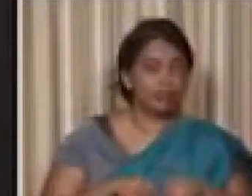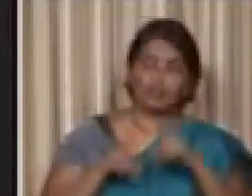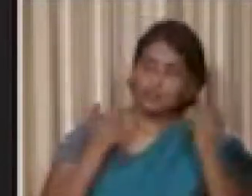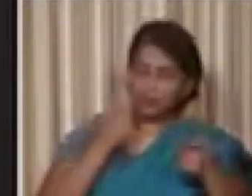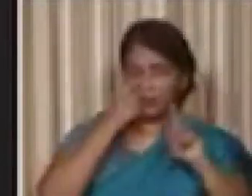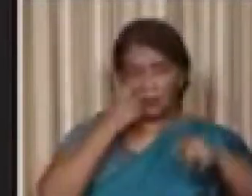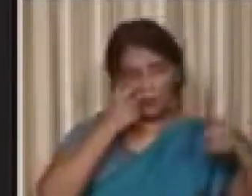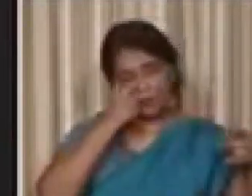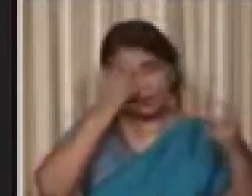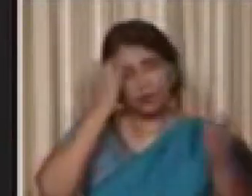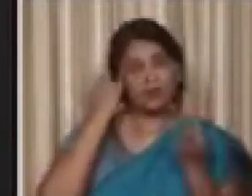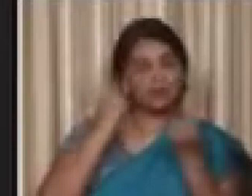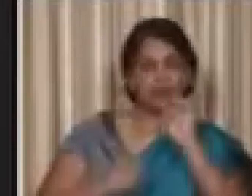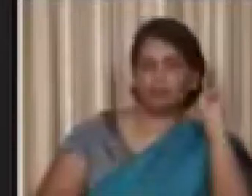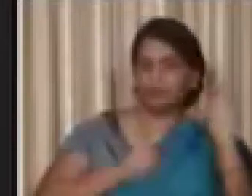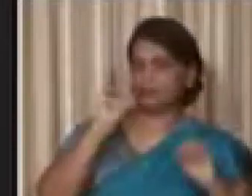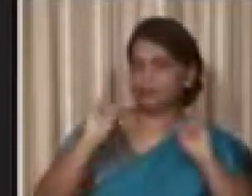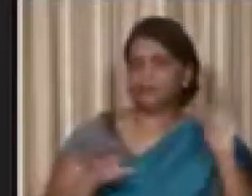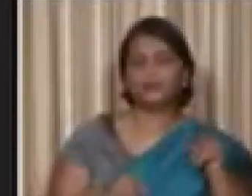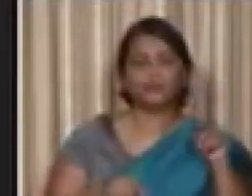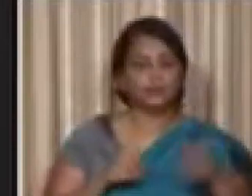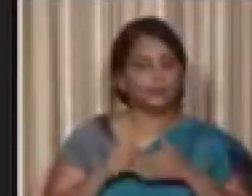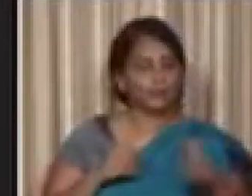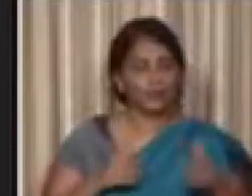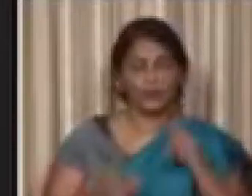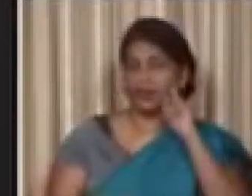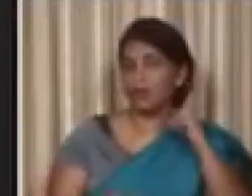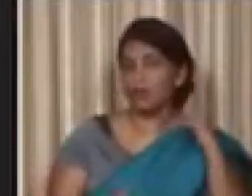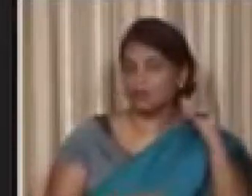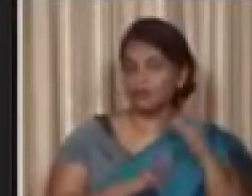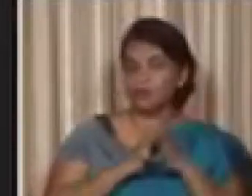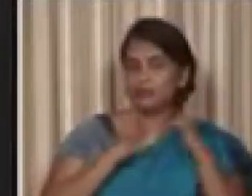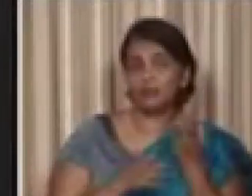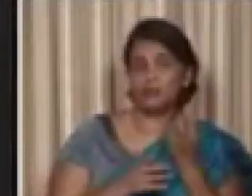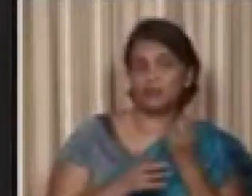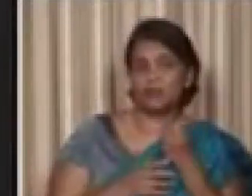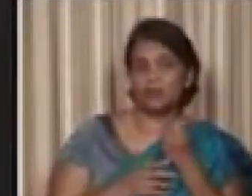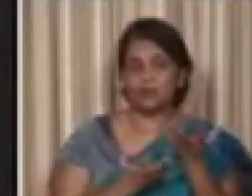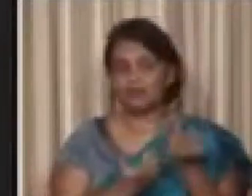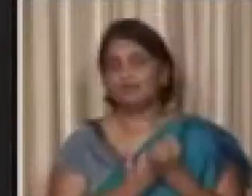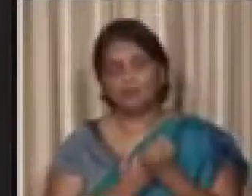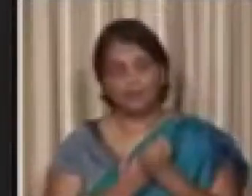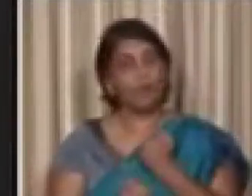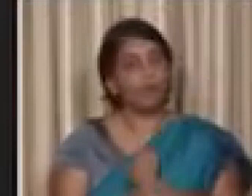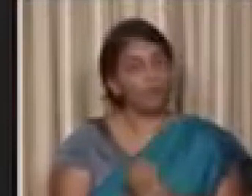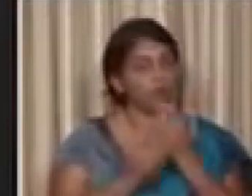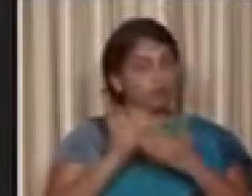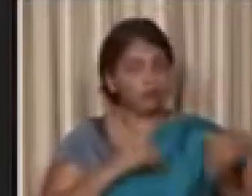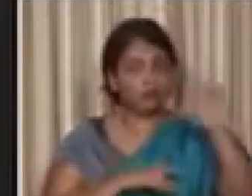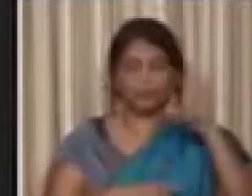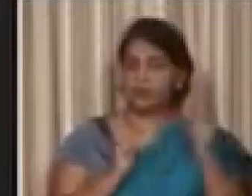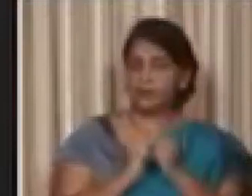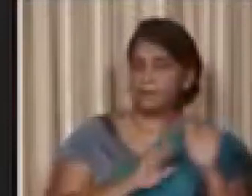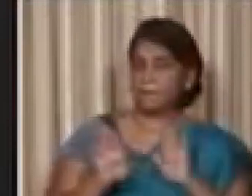තවත් කට්ටියට වෙන්න පුළුවන් සල්ලි පොම්ප කරා. මෙච්චර කාලයක් ආරක්ෂක අංශ බොහෝ දෙනෙක් සල්ලි වලට යටත් කරගෙන හිටියා. පොලිසිය ඉහළ නිලධාරීන්